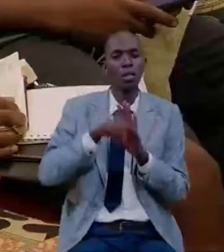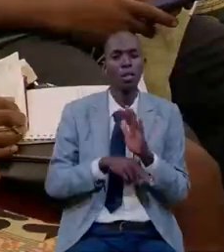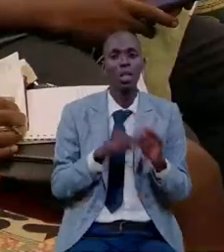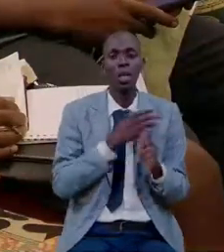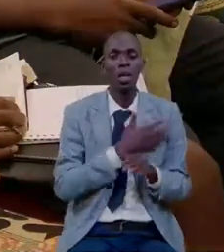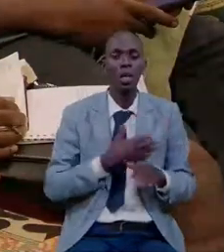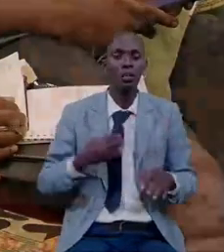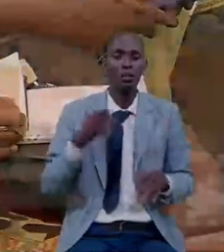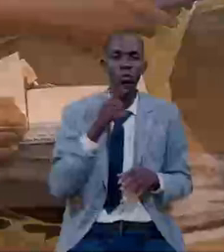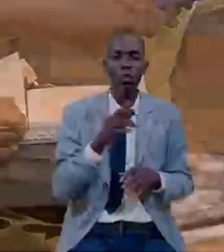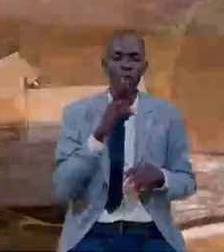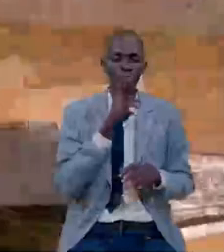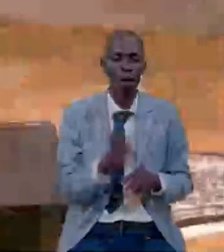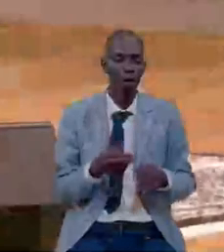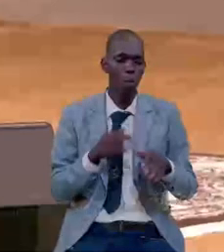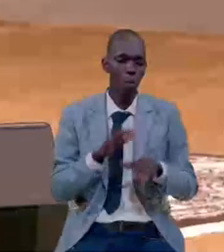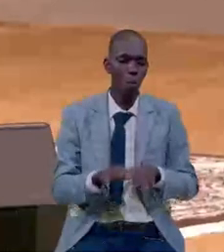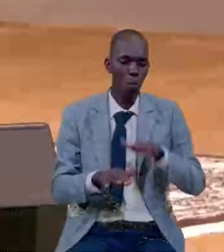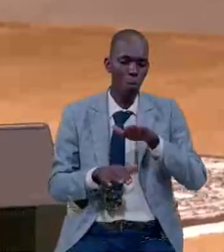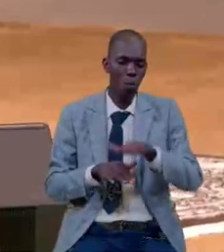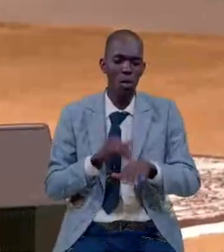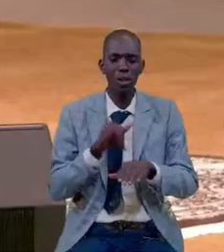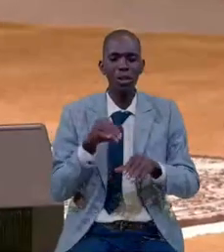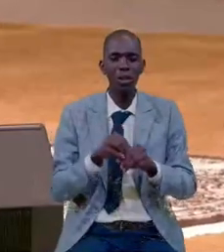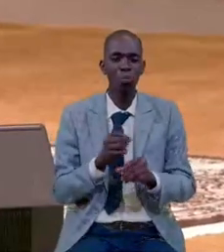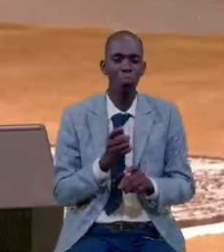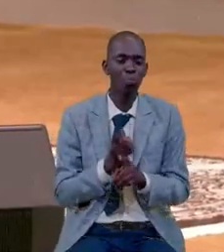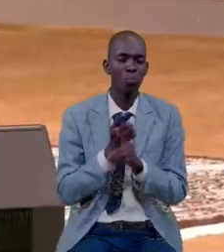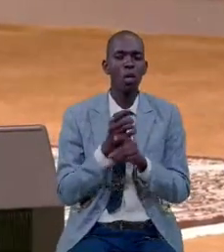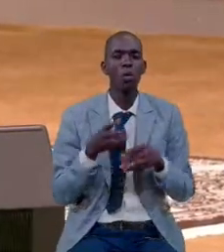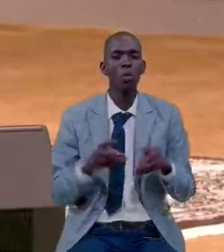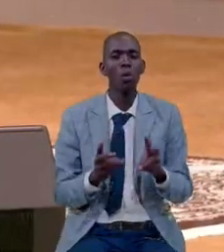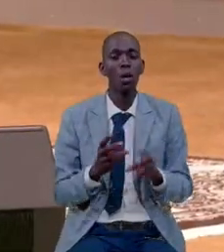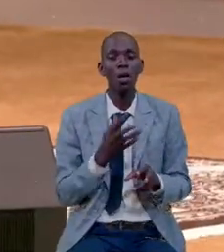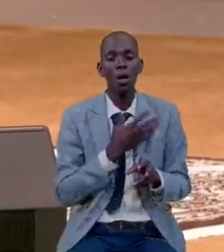marchez maintenant de façon ferme. Vous avancez.